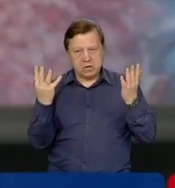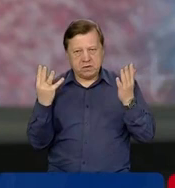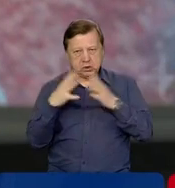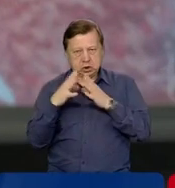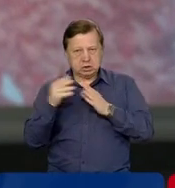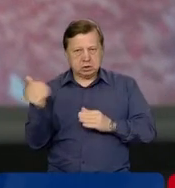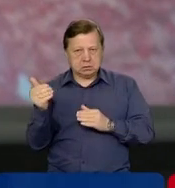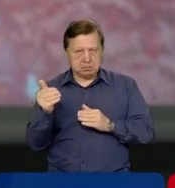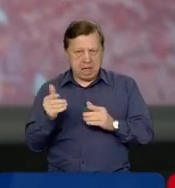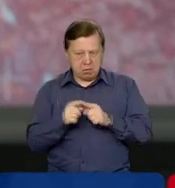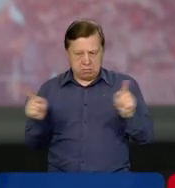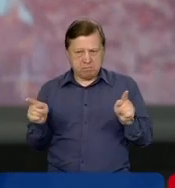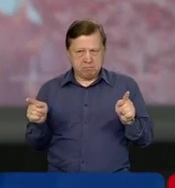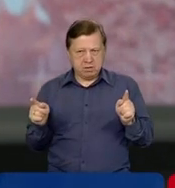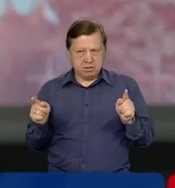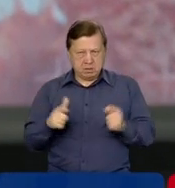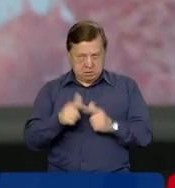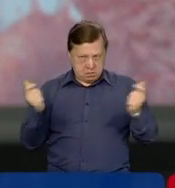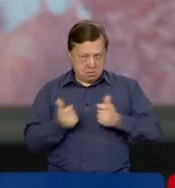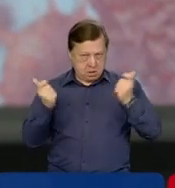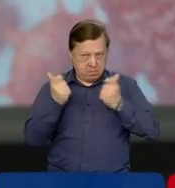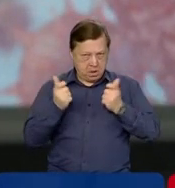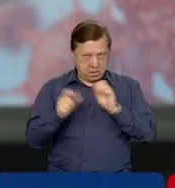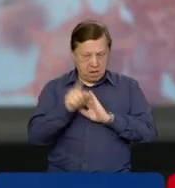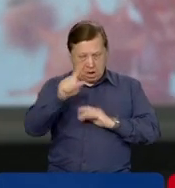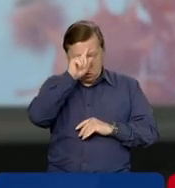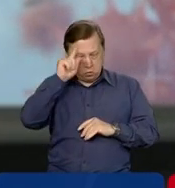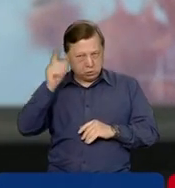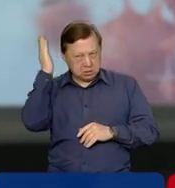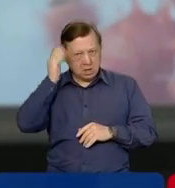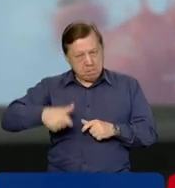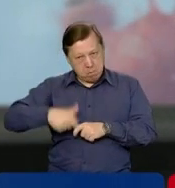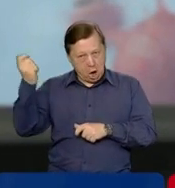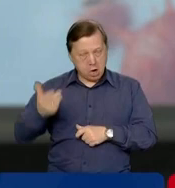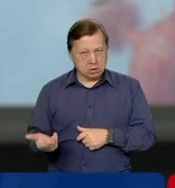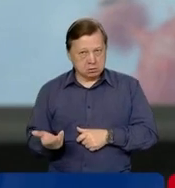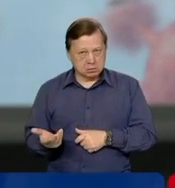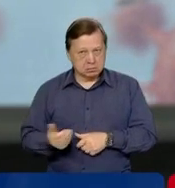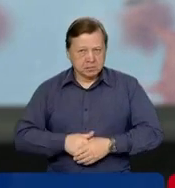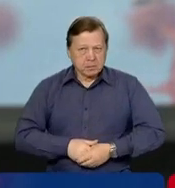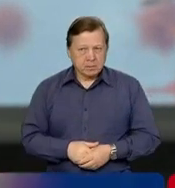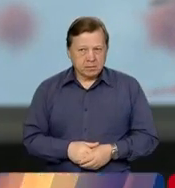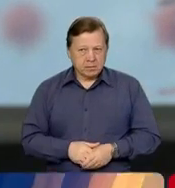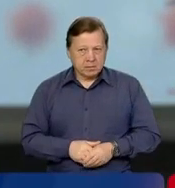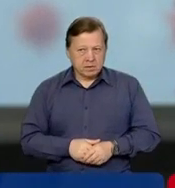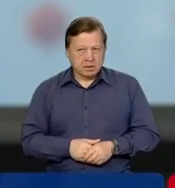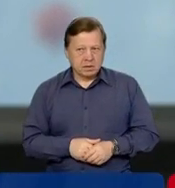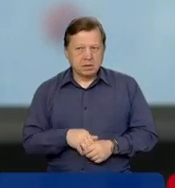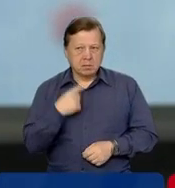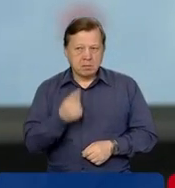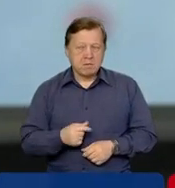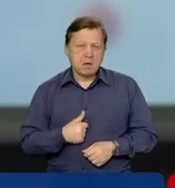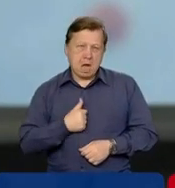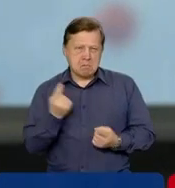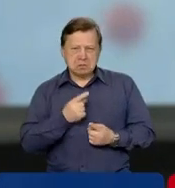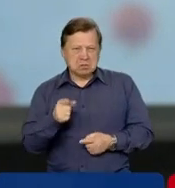metrów. Jakie jest zagrożenie dla mieszkańców? Dziękuję. No to tego zagrożenia w mojej